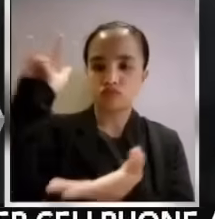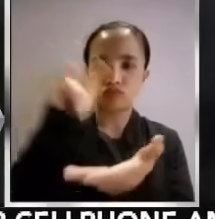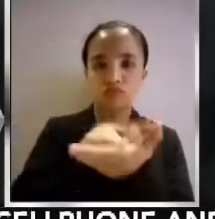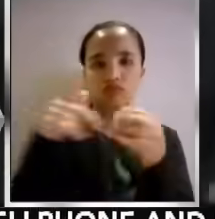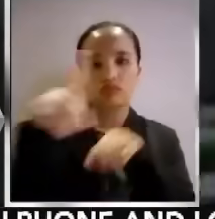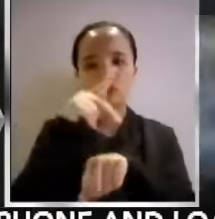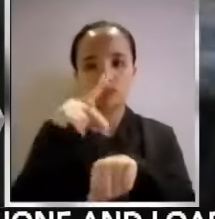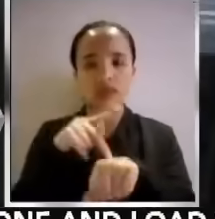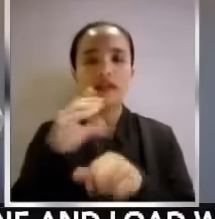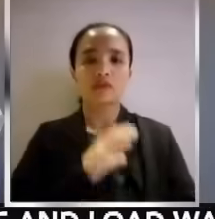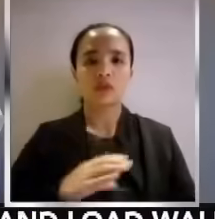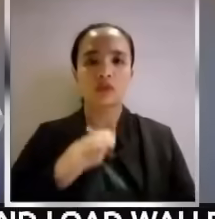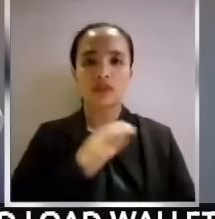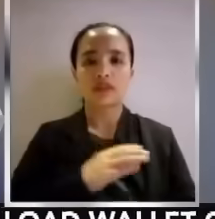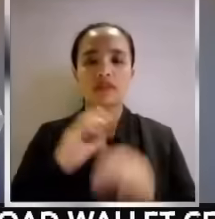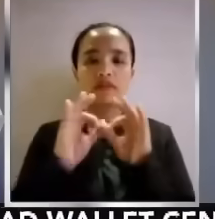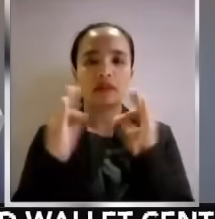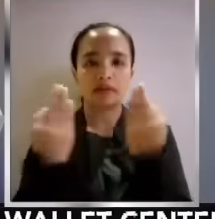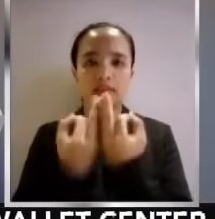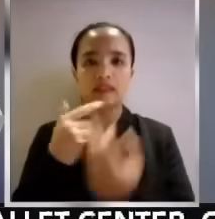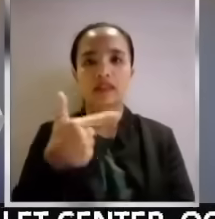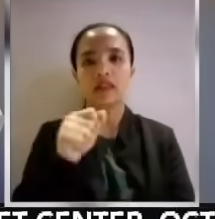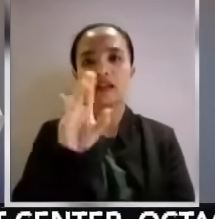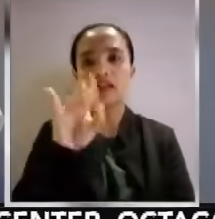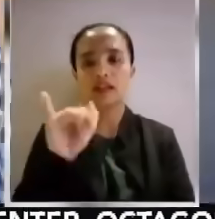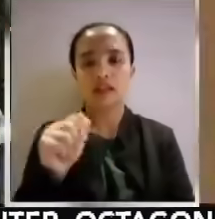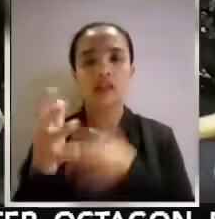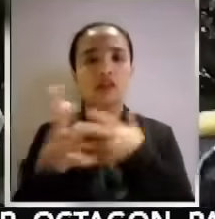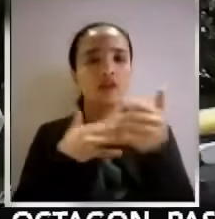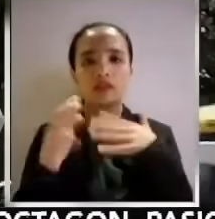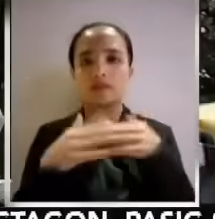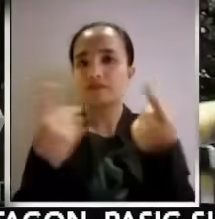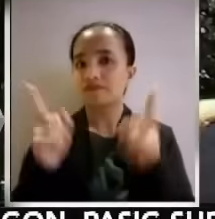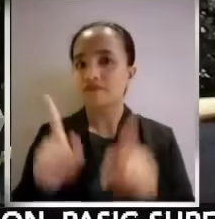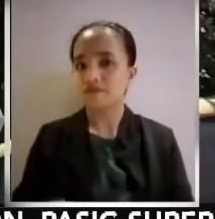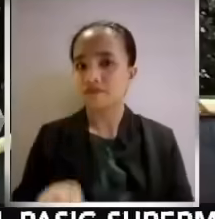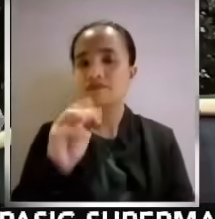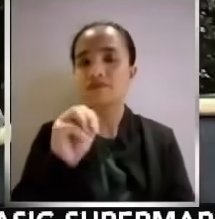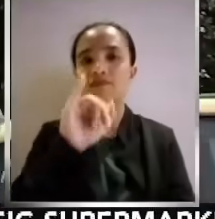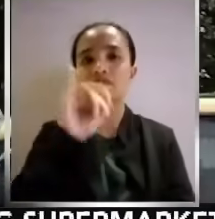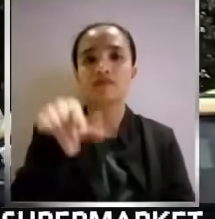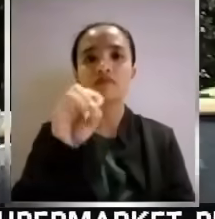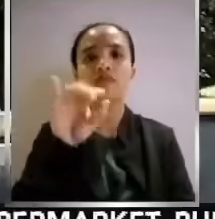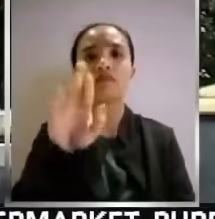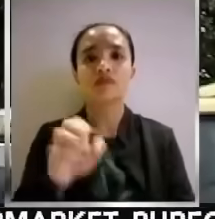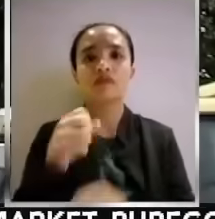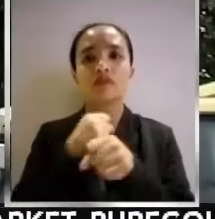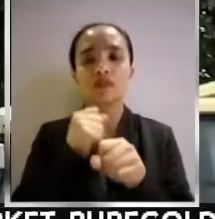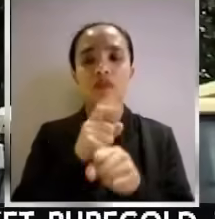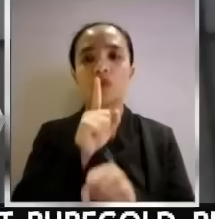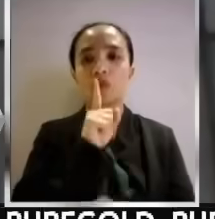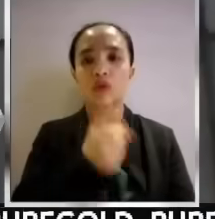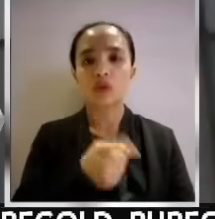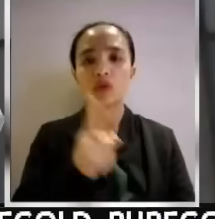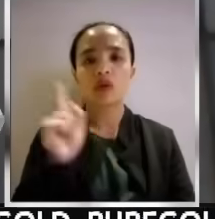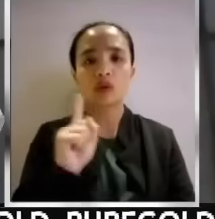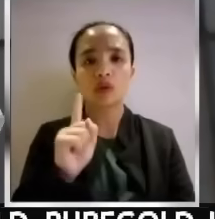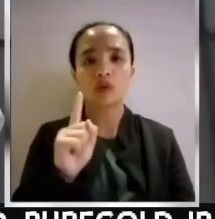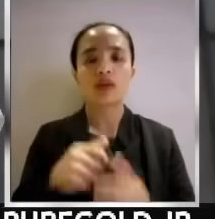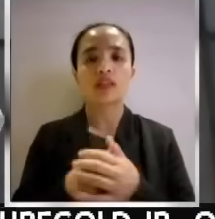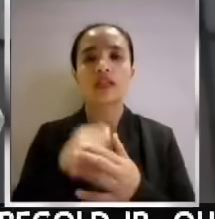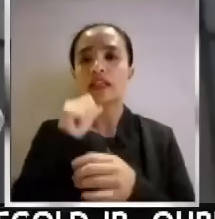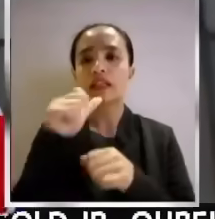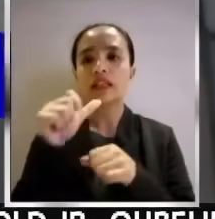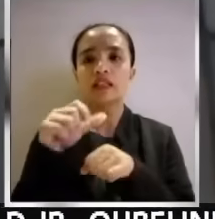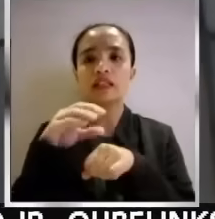pamilya Garcia. Sa kabila ng nangyari kay Margaret, tiniyak naman ng DMW na hindi apektado ang deployment